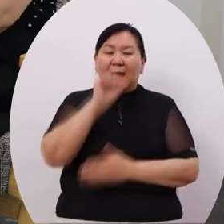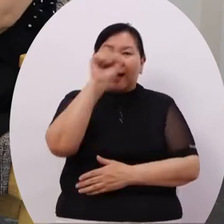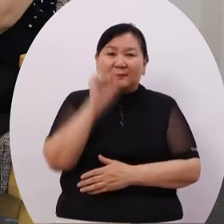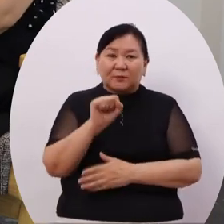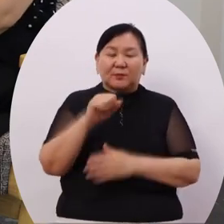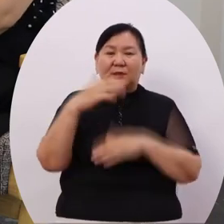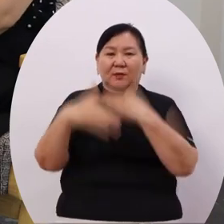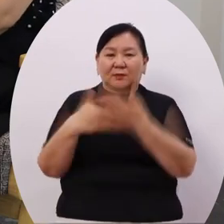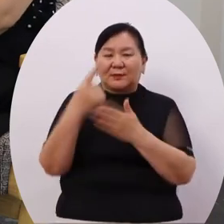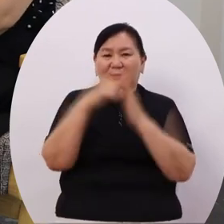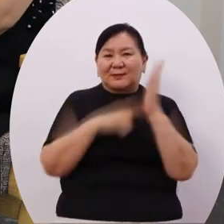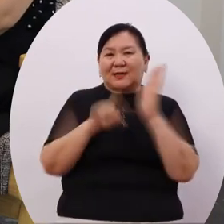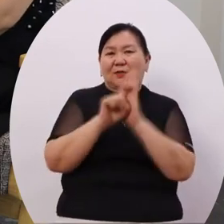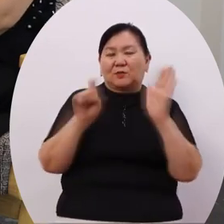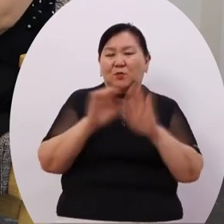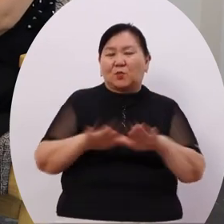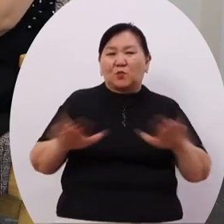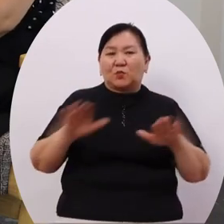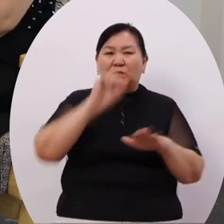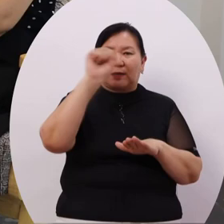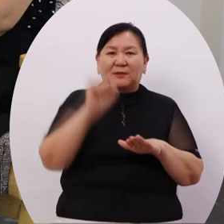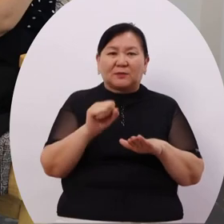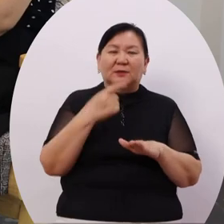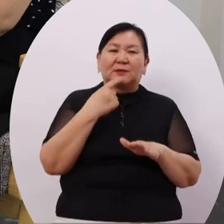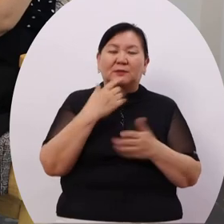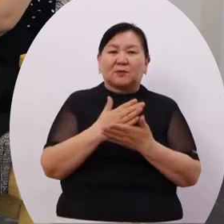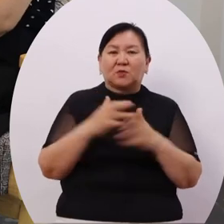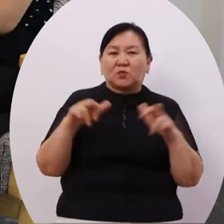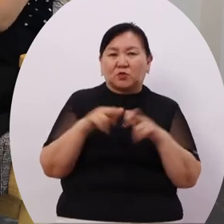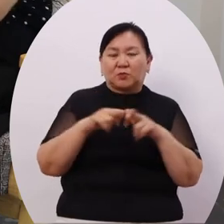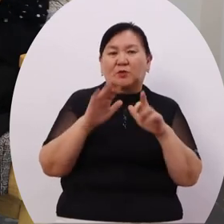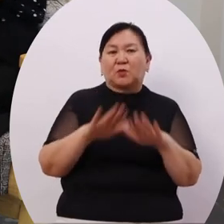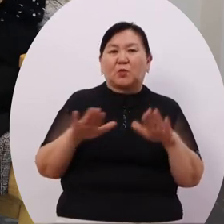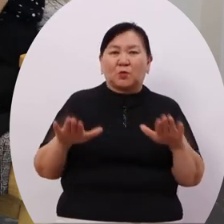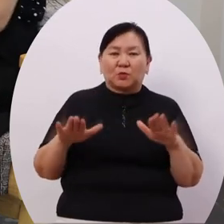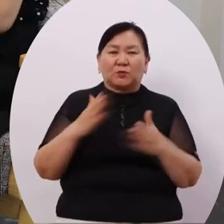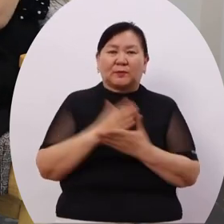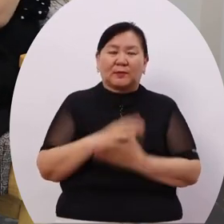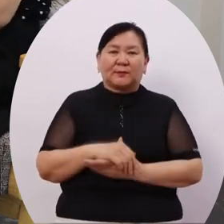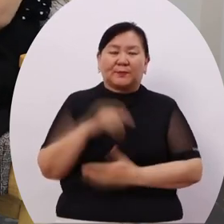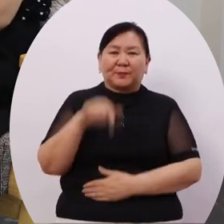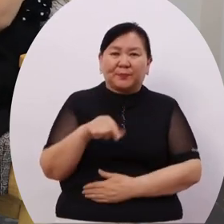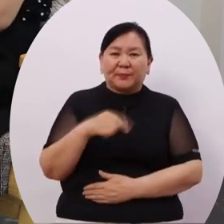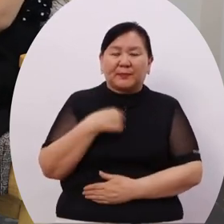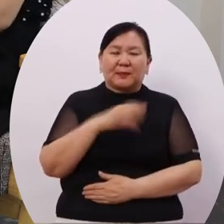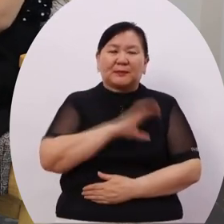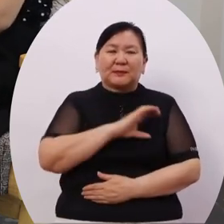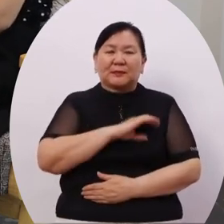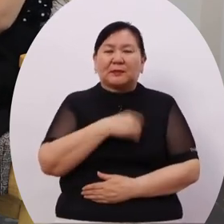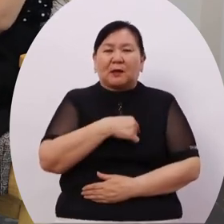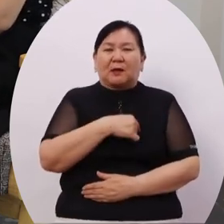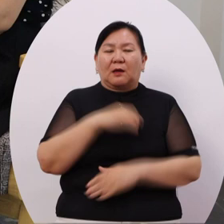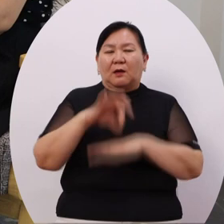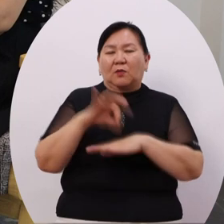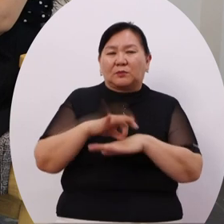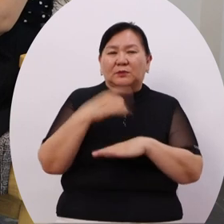тэр асуудлаа явуулсан тэр нэг сарын хугацаанд хүүхдүүдийн асуудал аявуух байхгүй бас. Хөшлимшлээ хүүхдүүд. Тэр миний сэтгэлийг